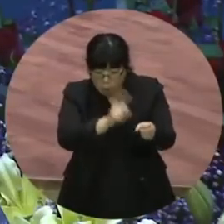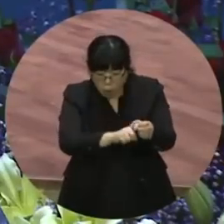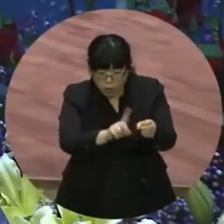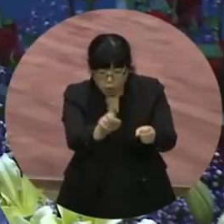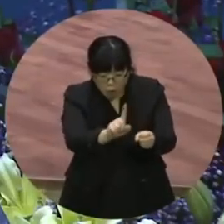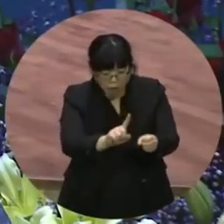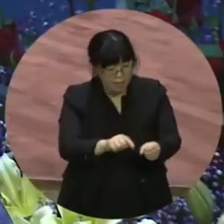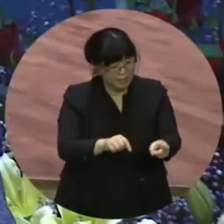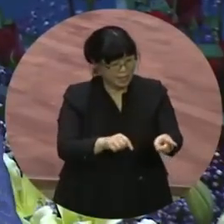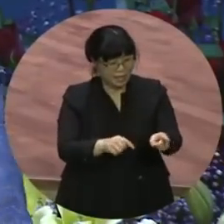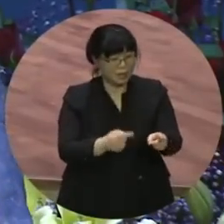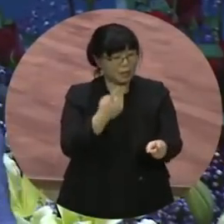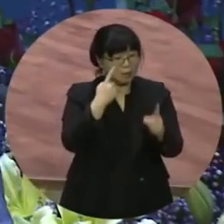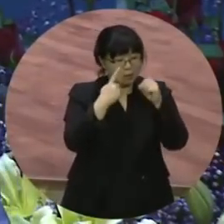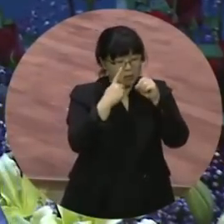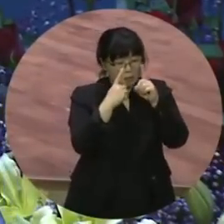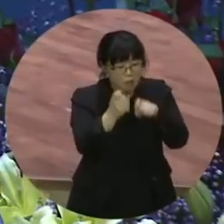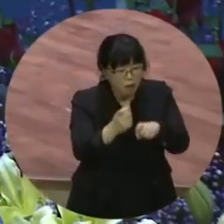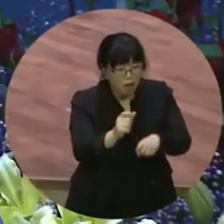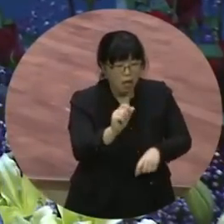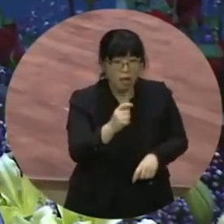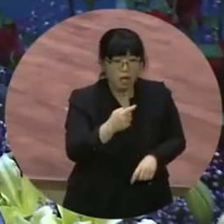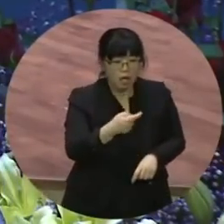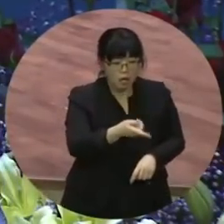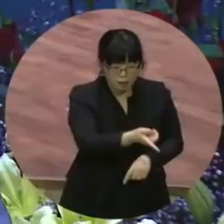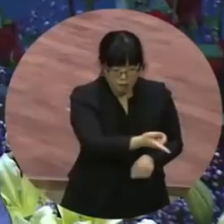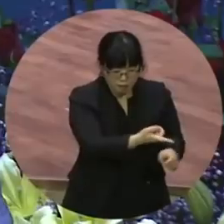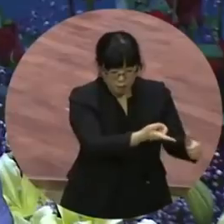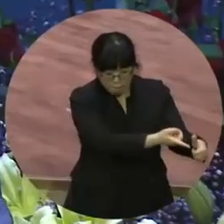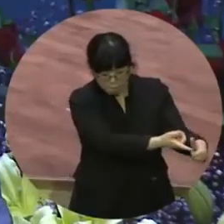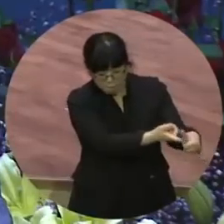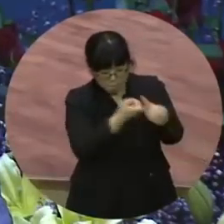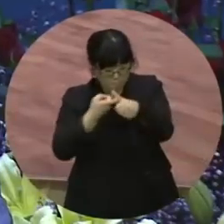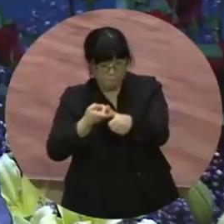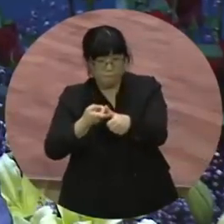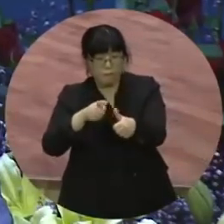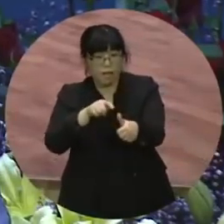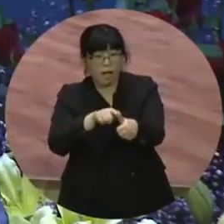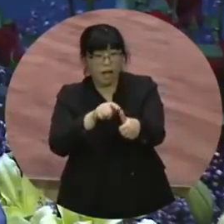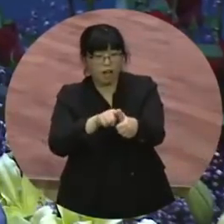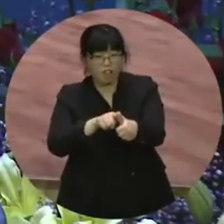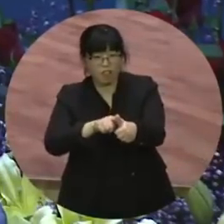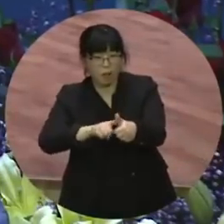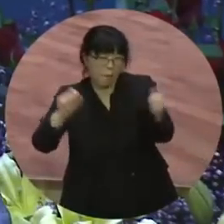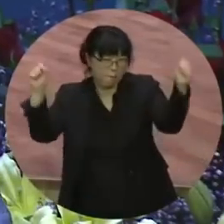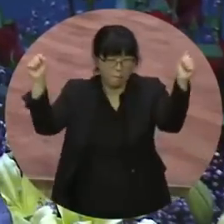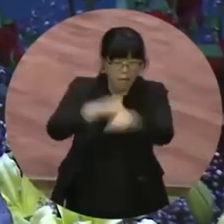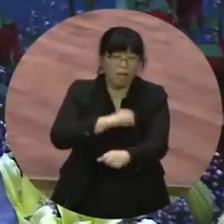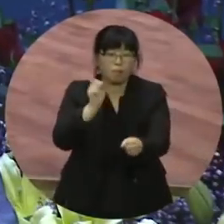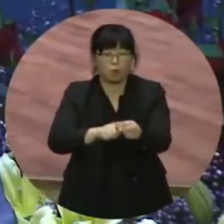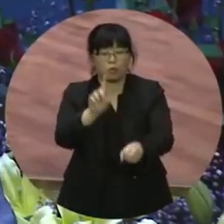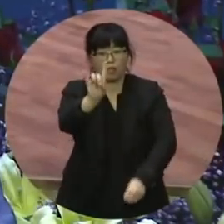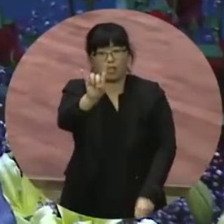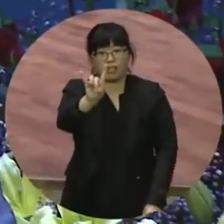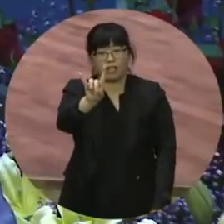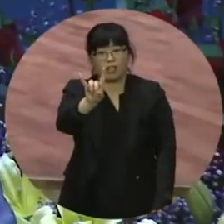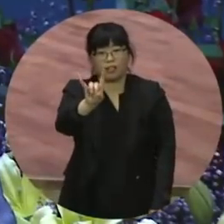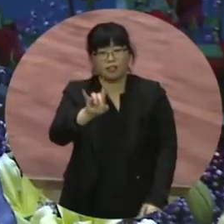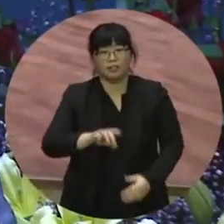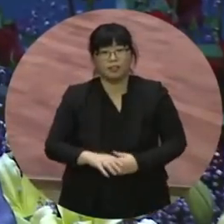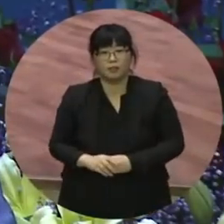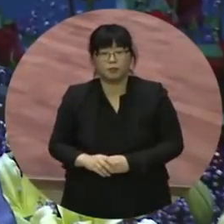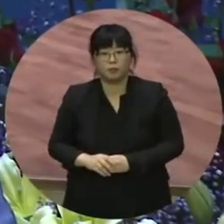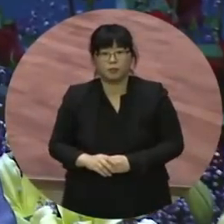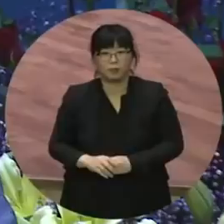사단이 하는 게 그래요. 그냥 그냥 성공했는데, 성공한 제가 잘 나갔는데 팍 빠뜨려 버려요. 그게 사단이 하는